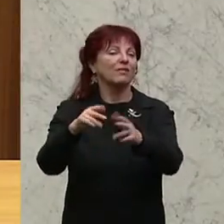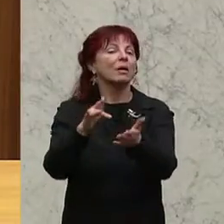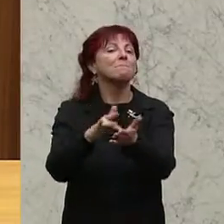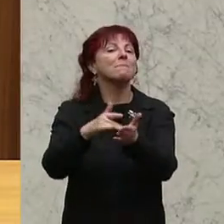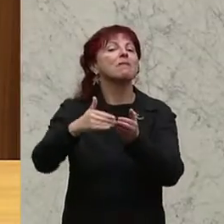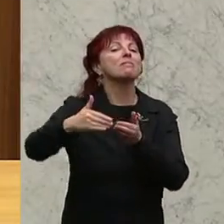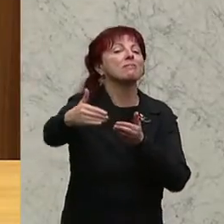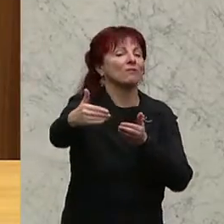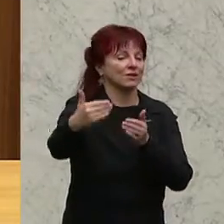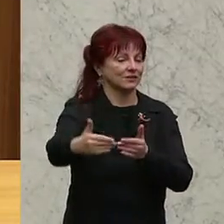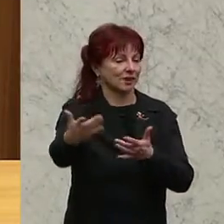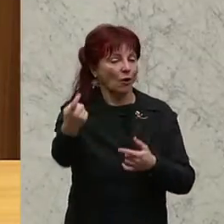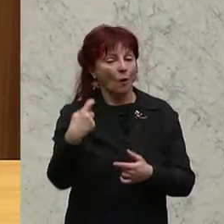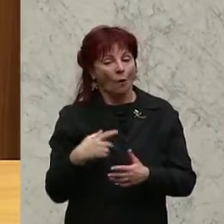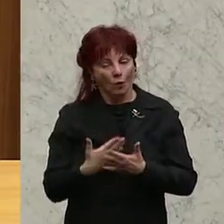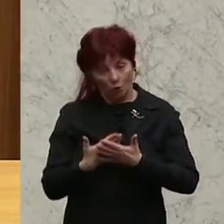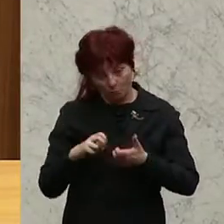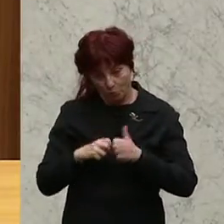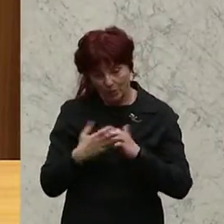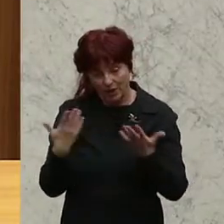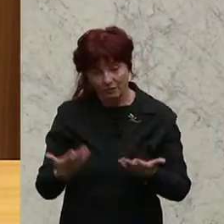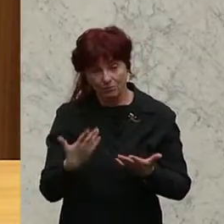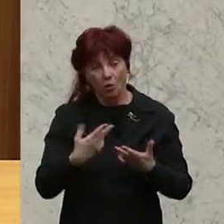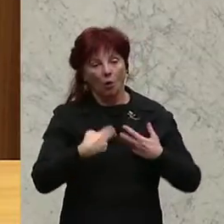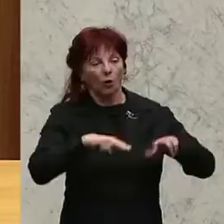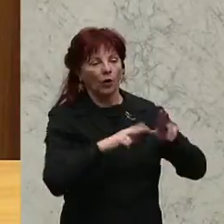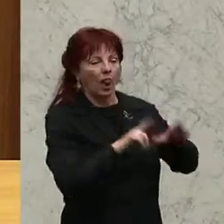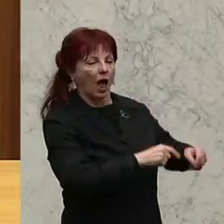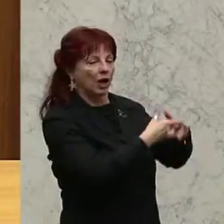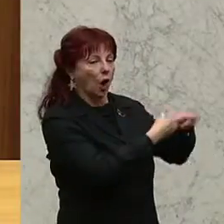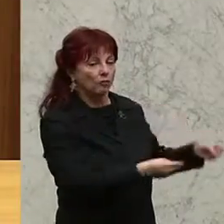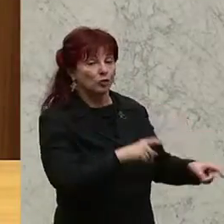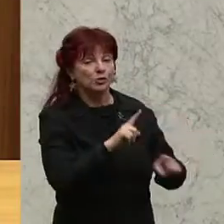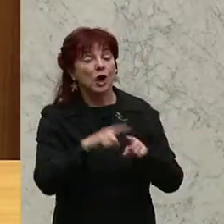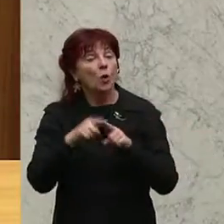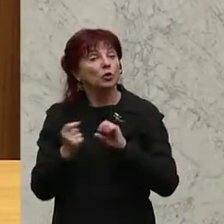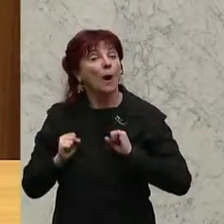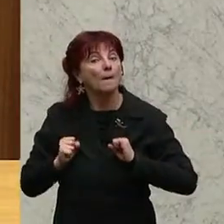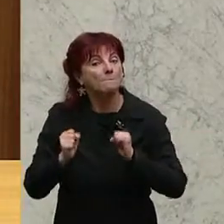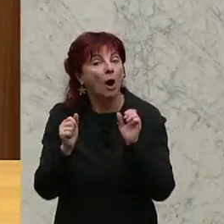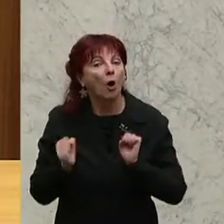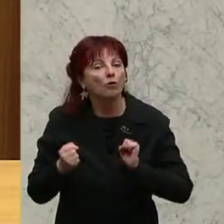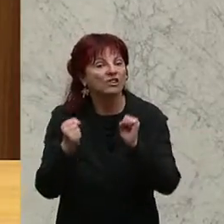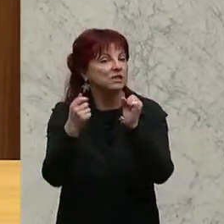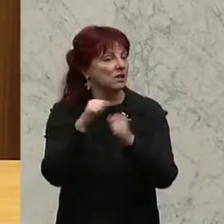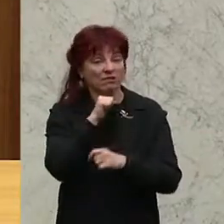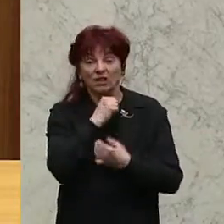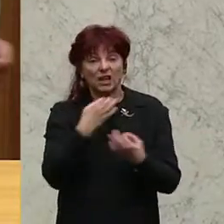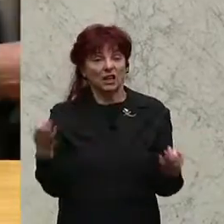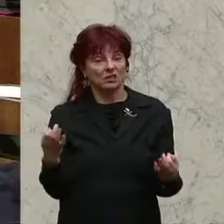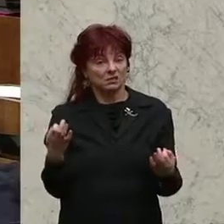Bauoffensive sehe, noch, wenn Sie jetzt Rücklagen aufdecken muss, eine längerfristige Sicherung dieses an sich sehr hohen Qualitätsstandards.